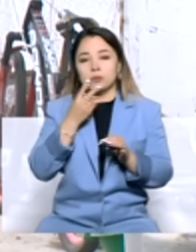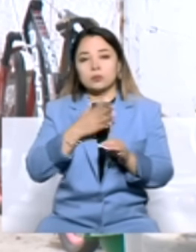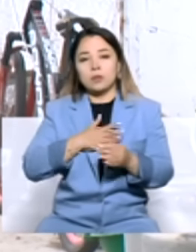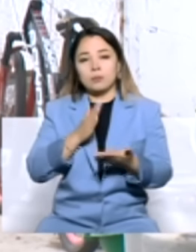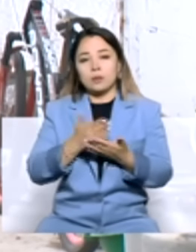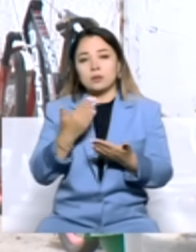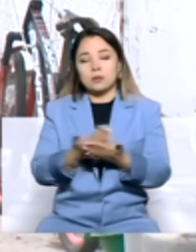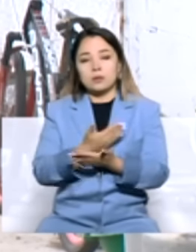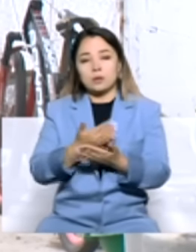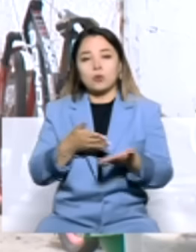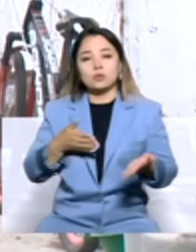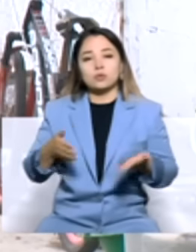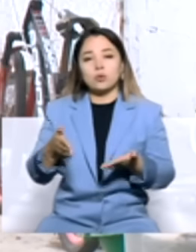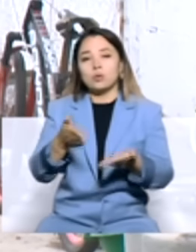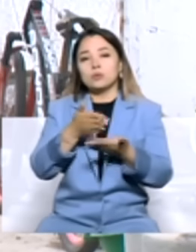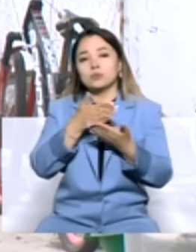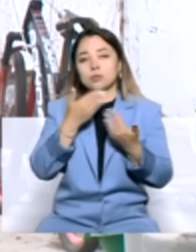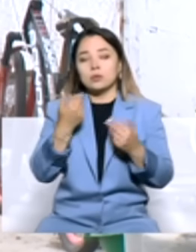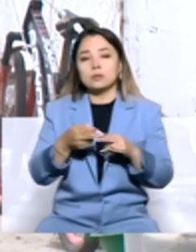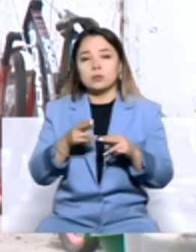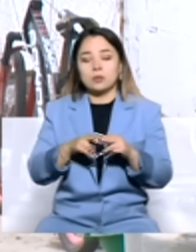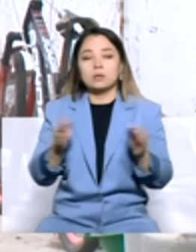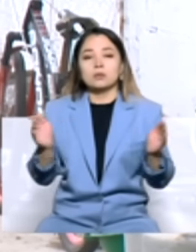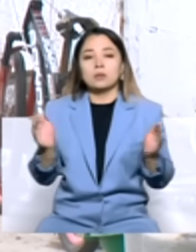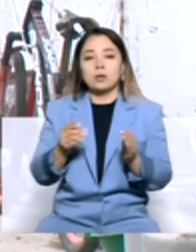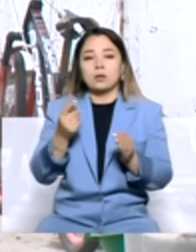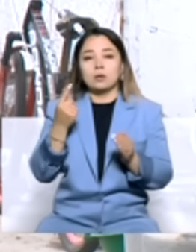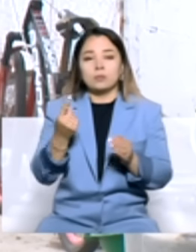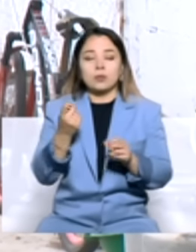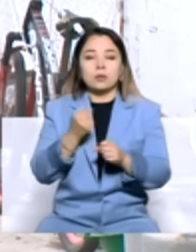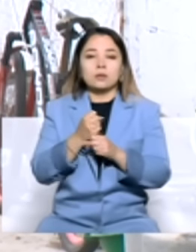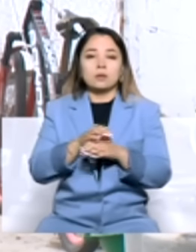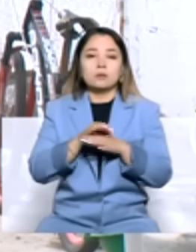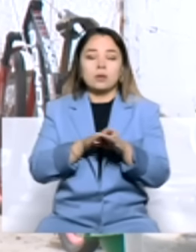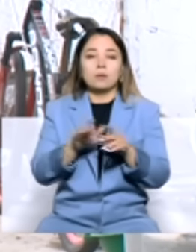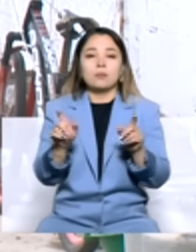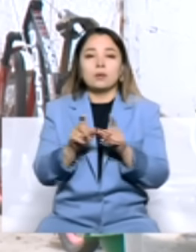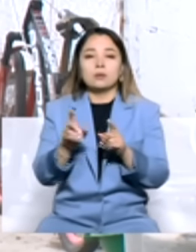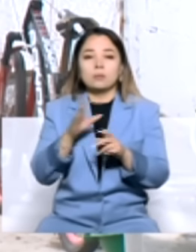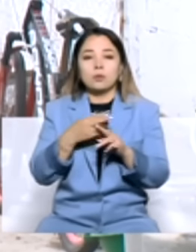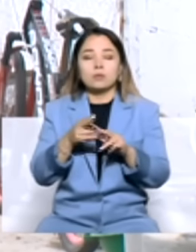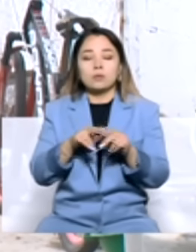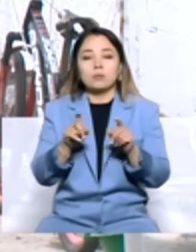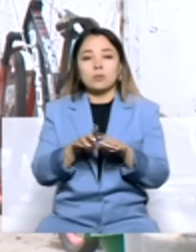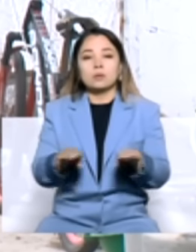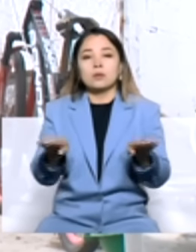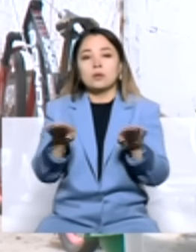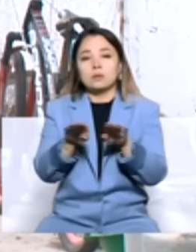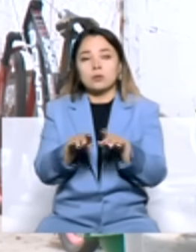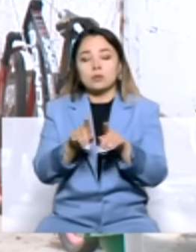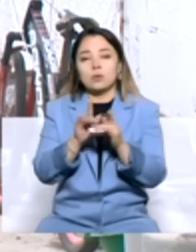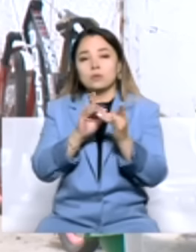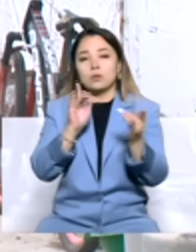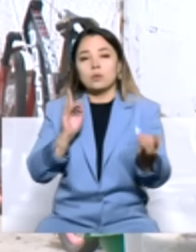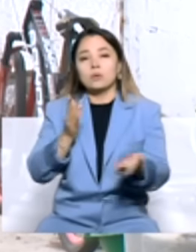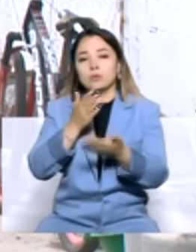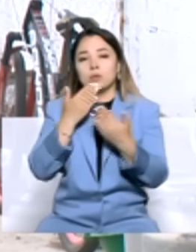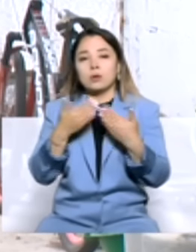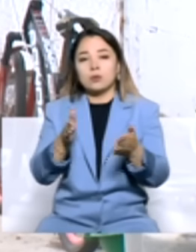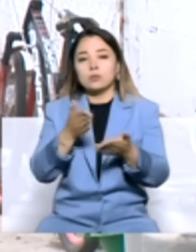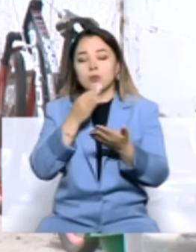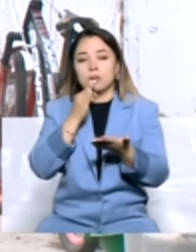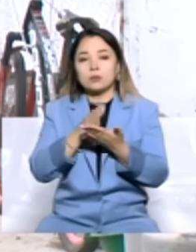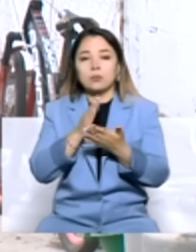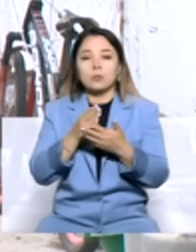да. Жол жоқ. Кішкентай бір тал кішкене дүкеніміз болған, ол дүкеннің өзі көпір жоқтықтан ашылмай отыр